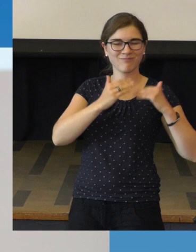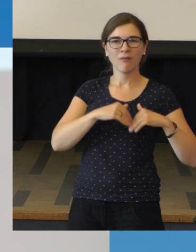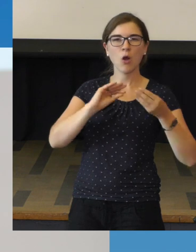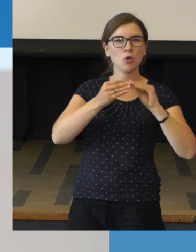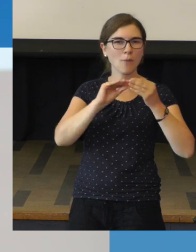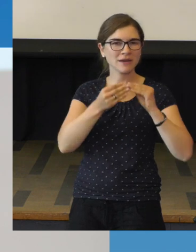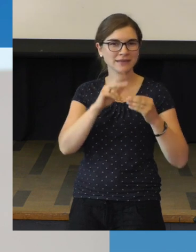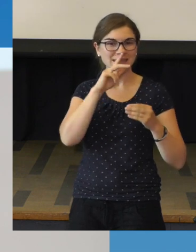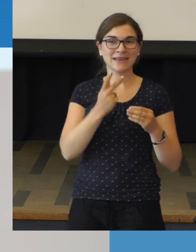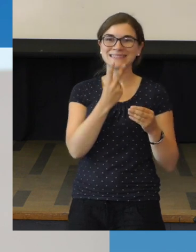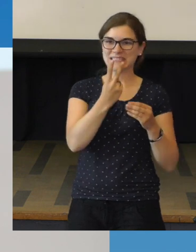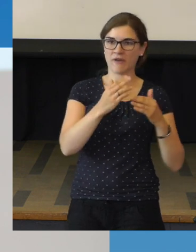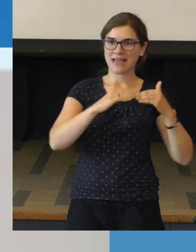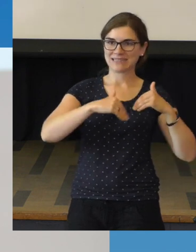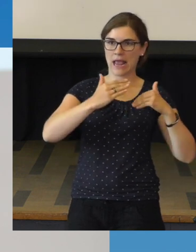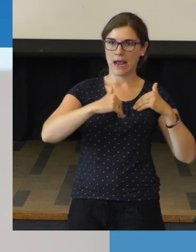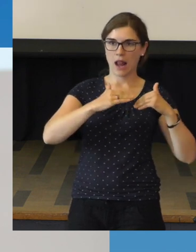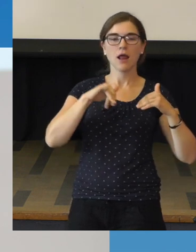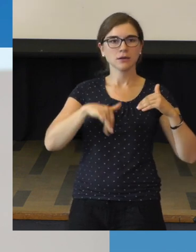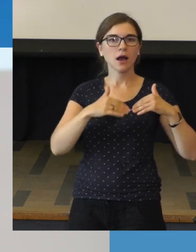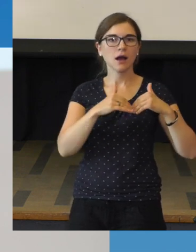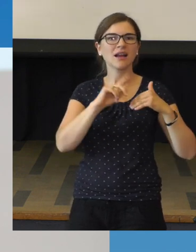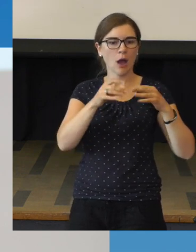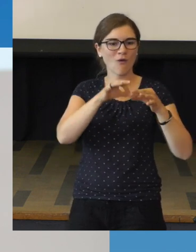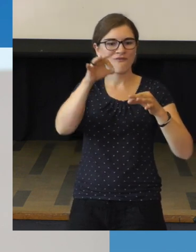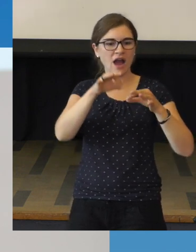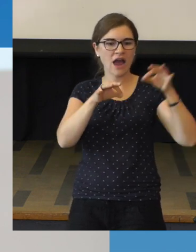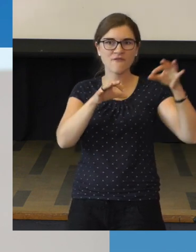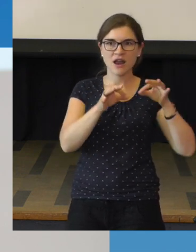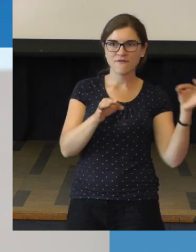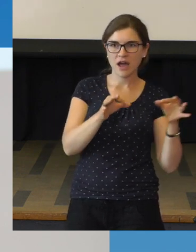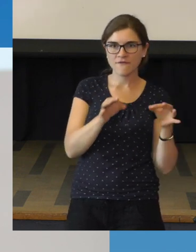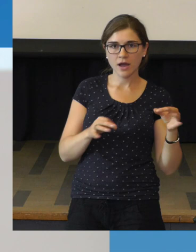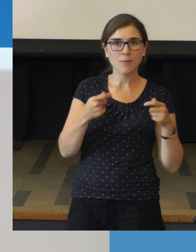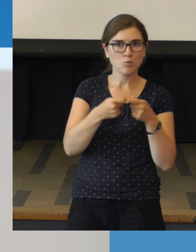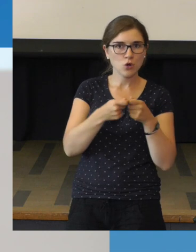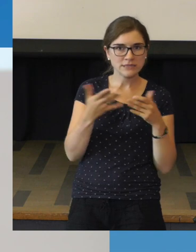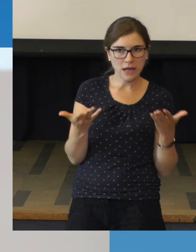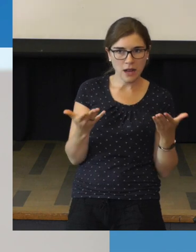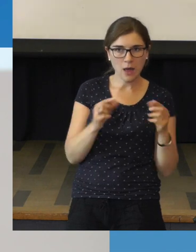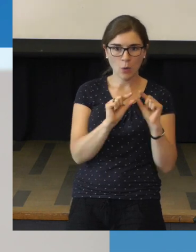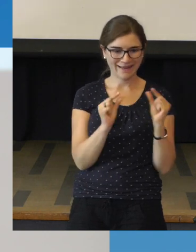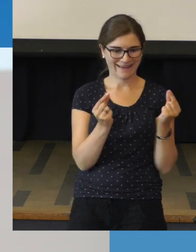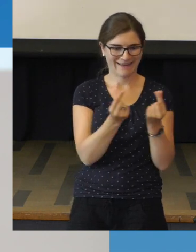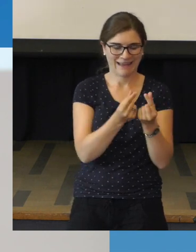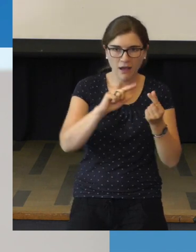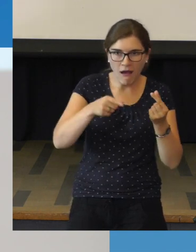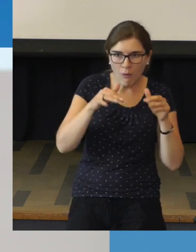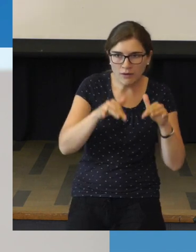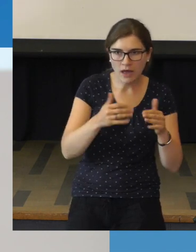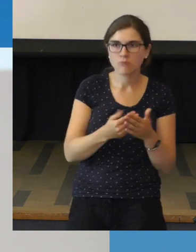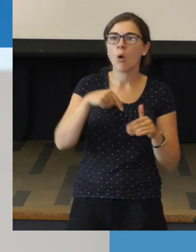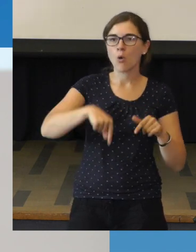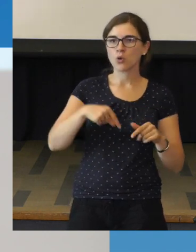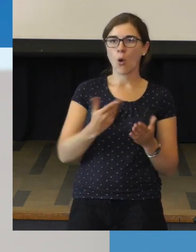beiden Segel hat, sondern eben auch die daran hängenden Fäden und der Muskel, aber auch den Ring. Und heutzutage kann man diese